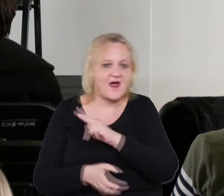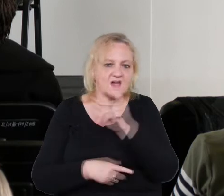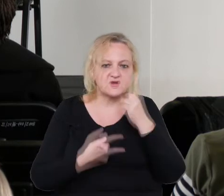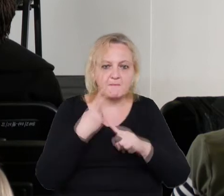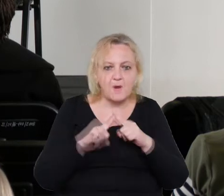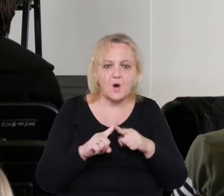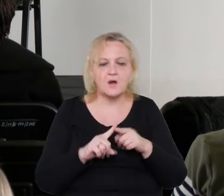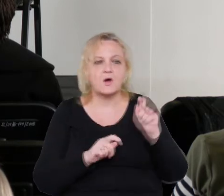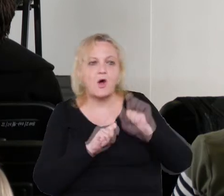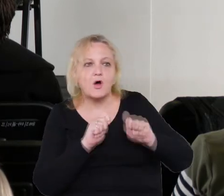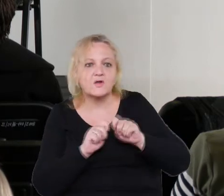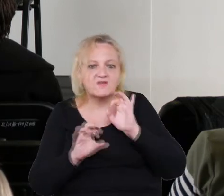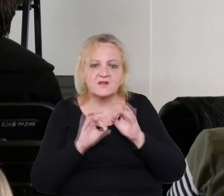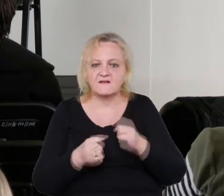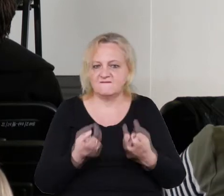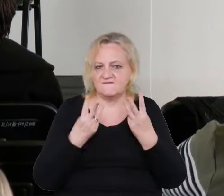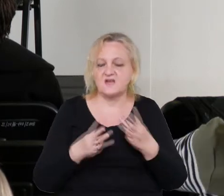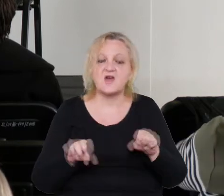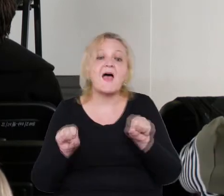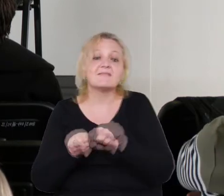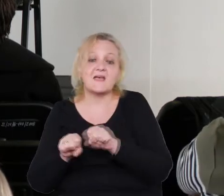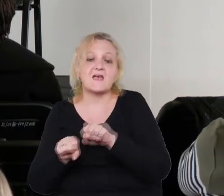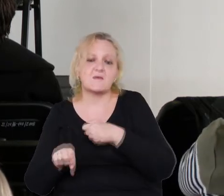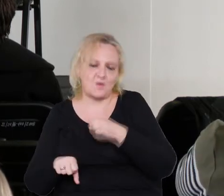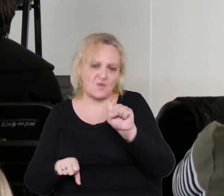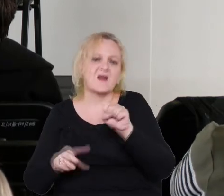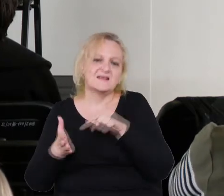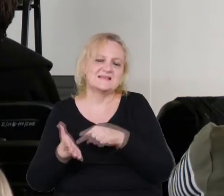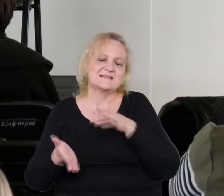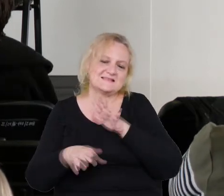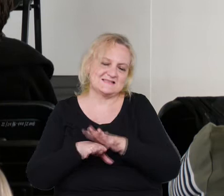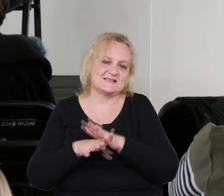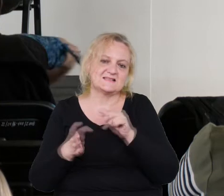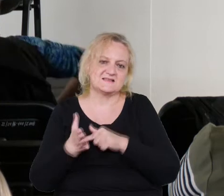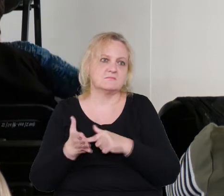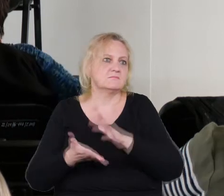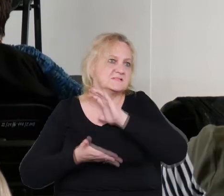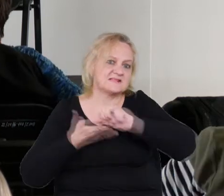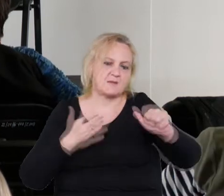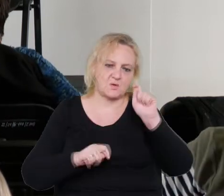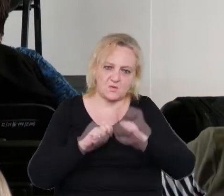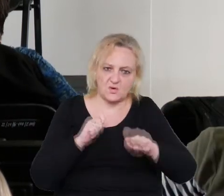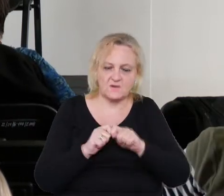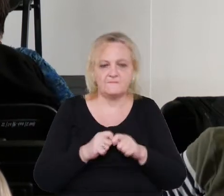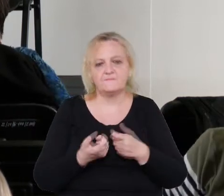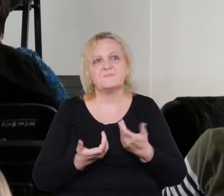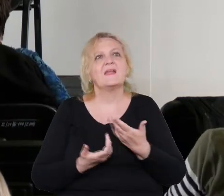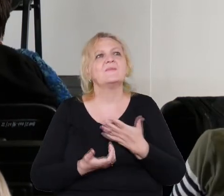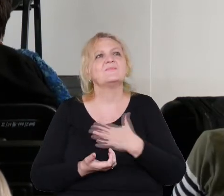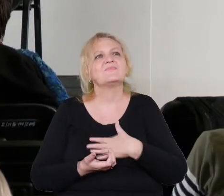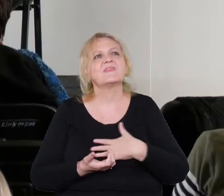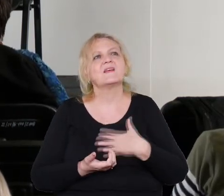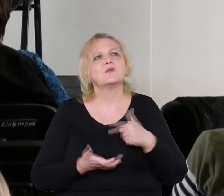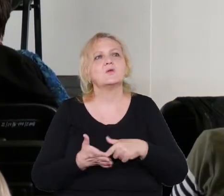kontrolowanie informacji jest kluczowa demokrację z systemem który to wy dartom kontrolę i ustawił ją nie mówię Nadia nie lubię tego określenia